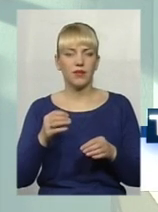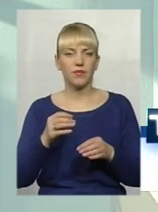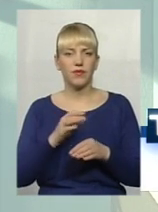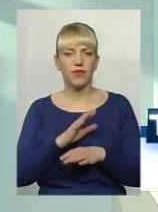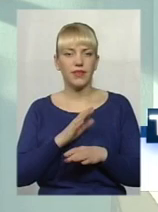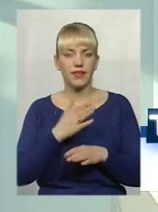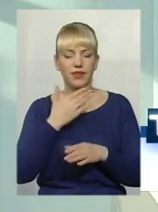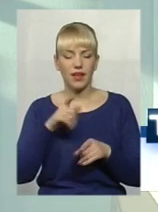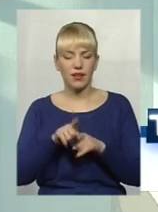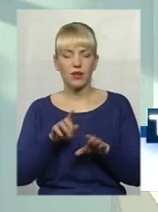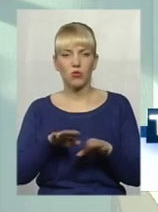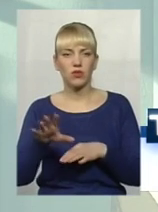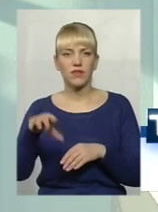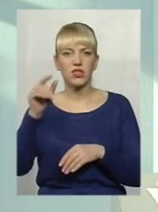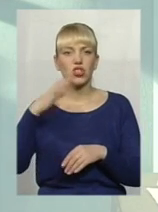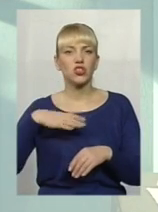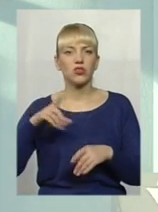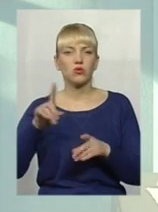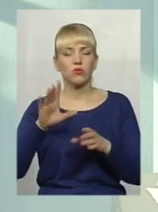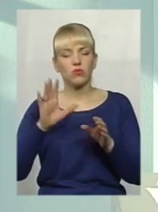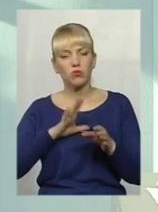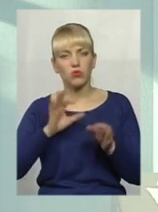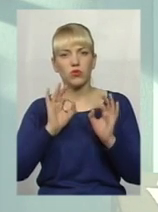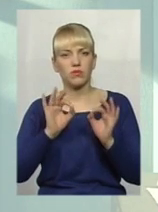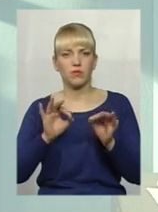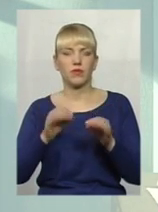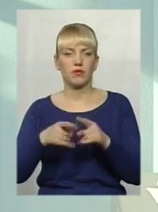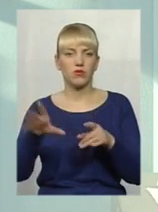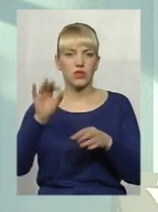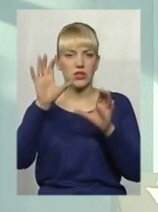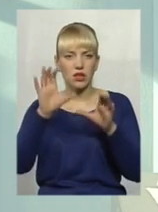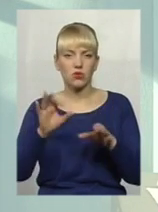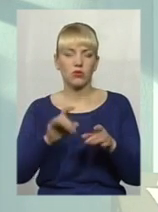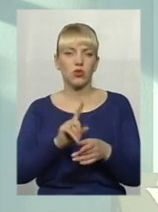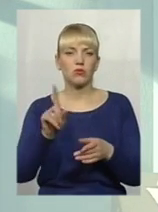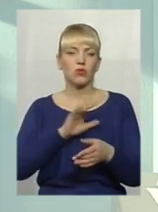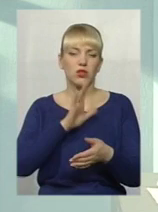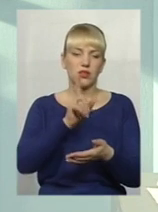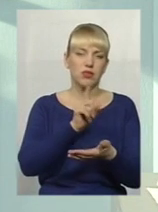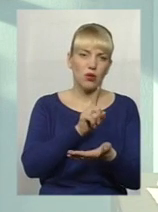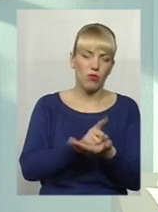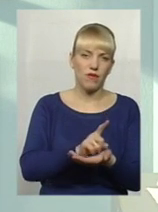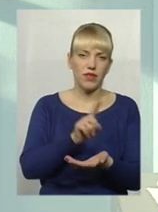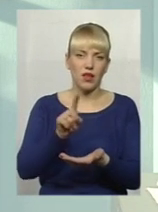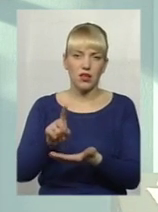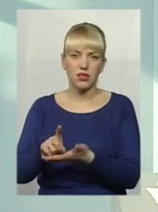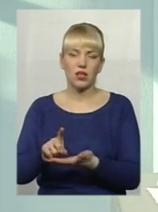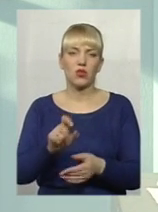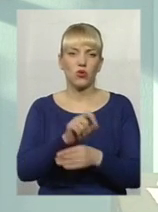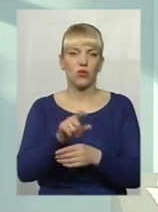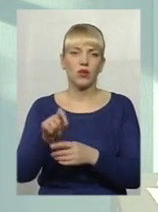всі чекають, що це буде на законодавчому рівні врегульовано і буде зобов'язано виробника і імпортера таких небезпечних